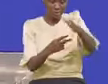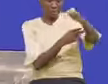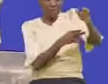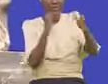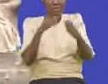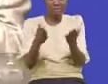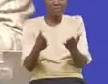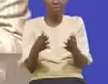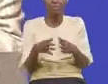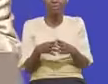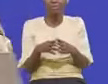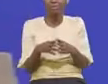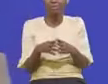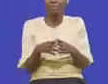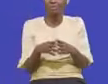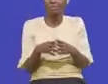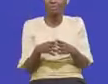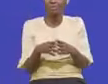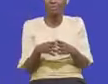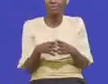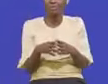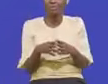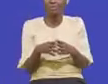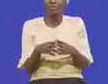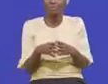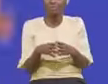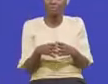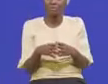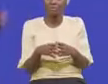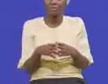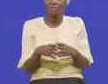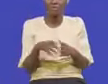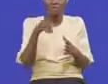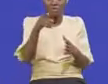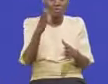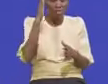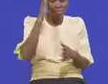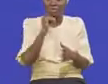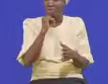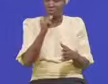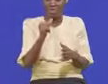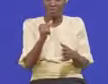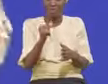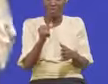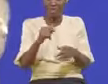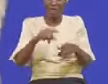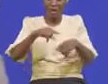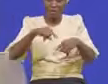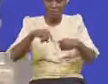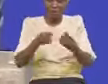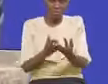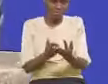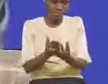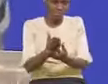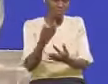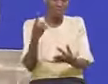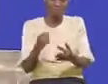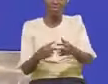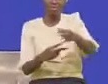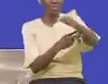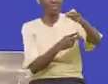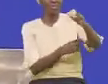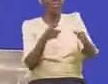Nebo huana be watoji vowa manyawa. You will not cross over the bridge. Mavatu anaji gbede. You remain where